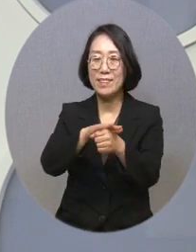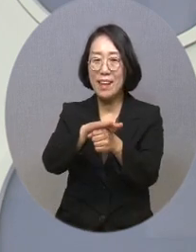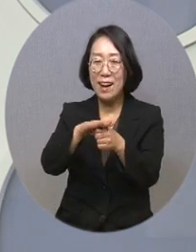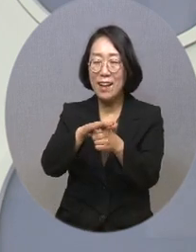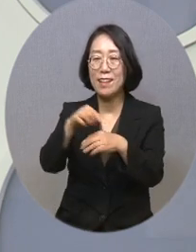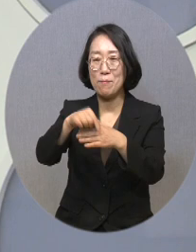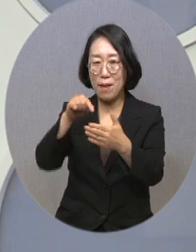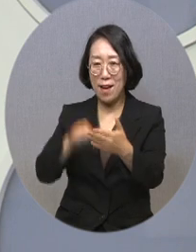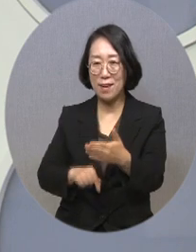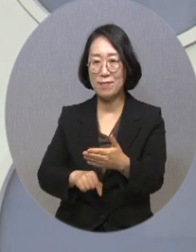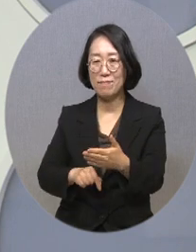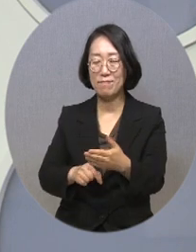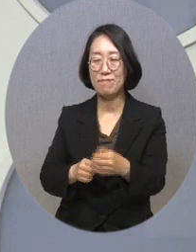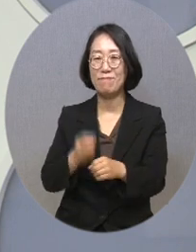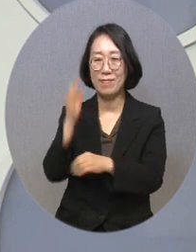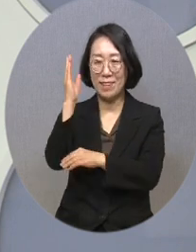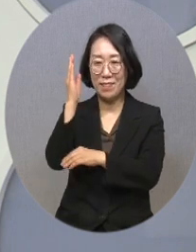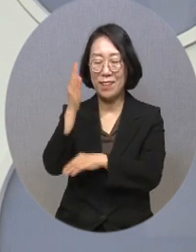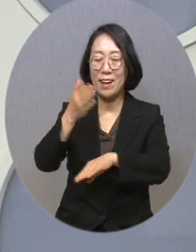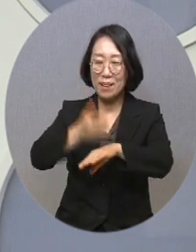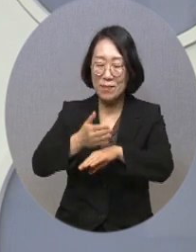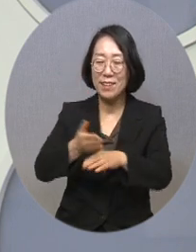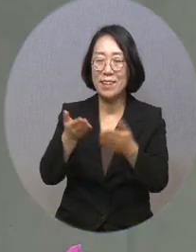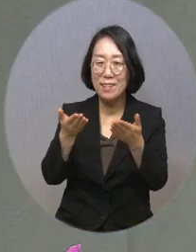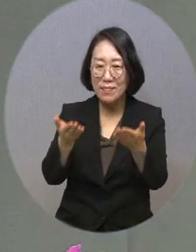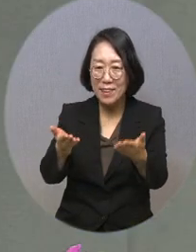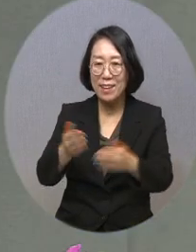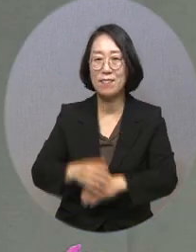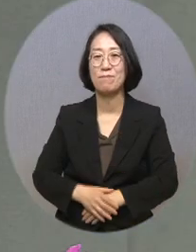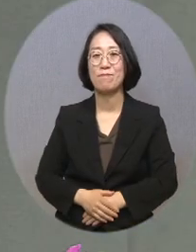마음을 전합니다. 감사합니다.